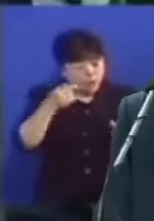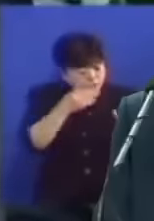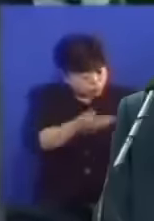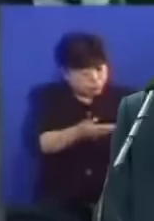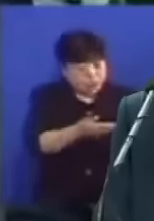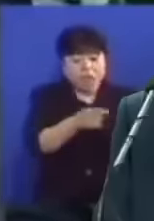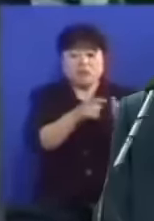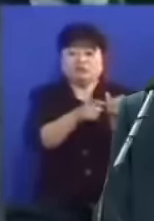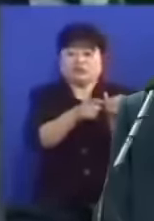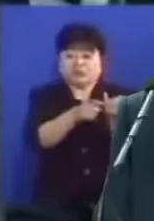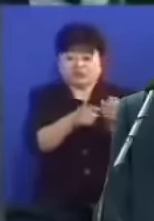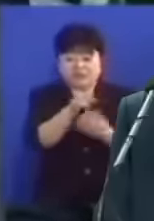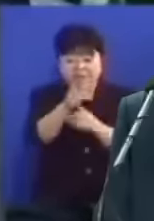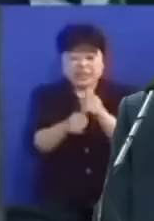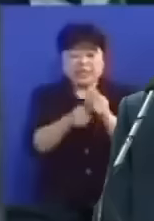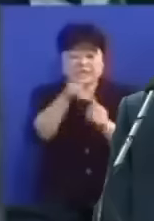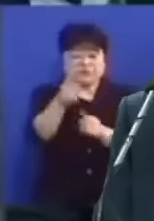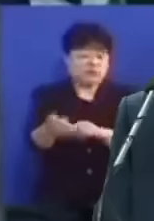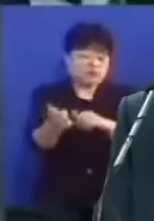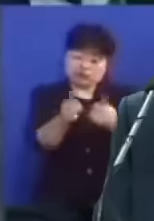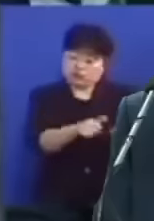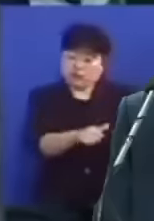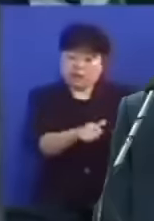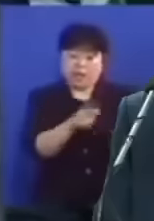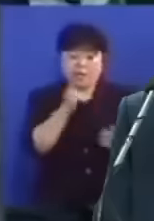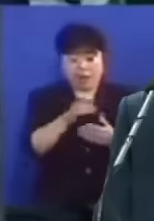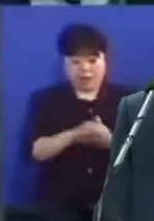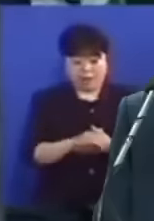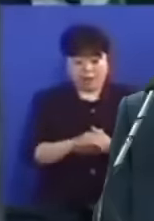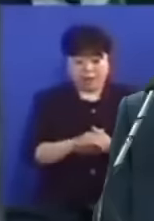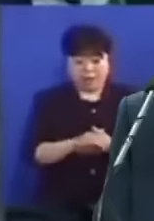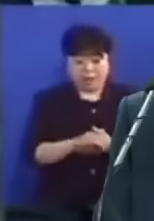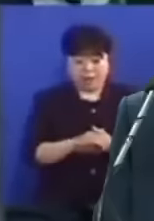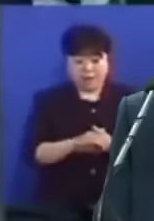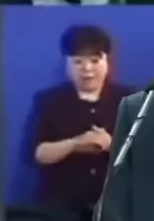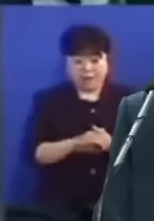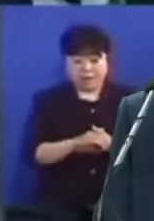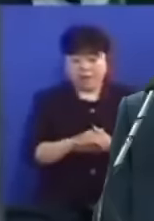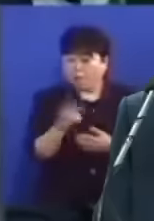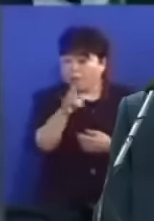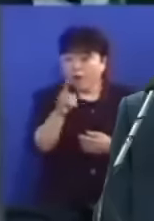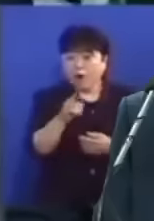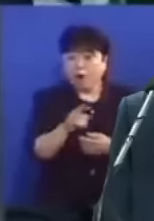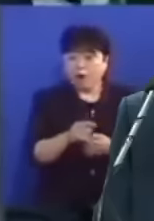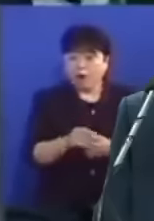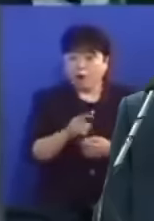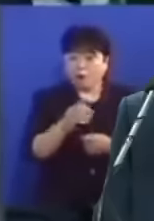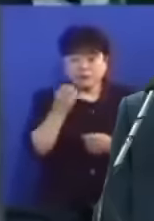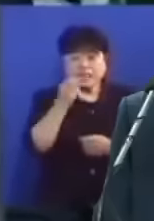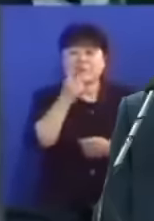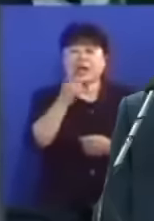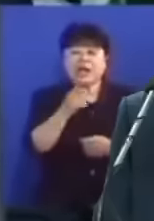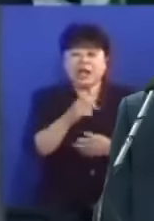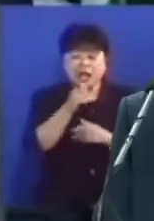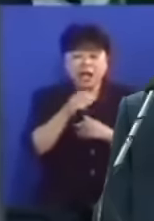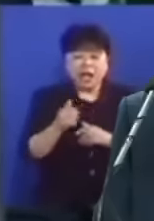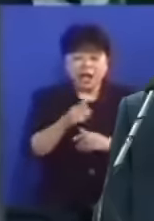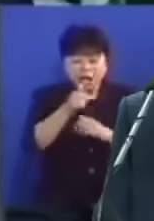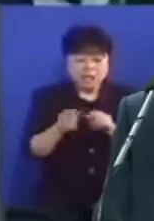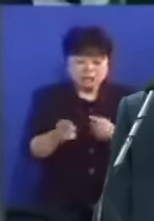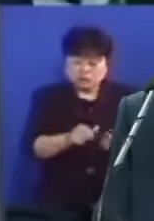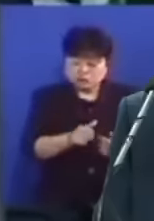부인이 하나님이 돌아가셨어요. 무슨 그런 망령된 소리를 하냐? 하나님